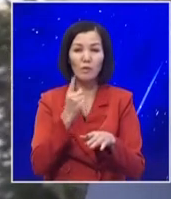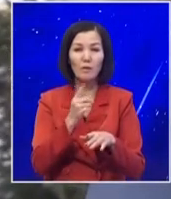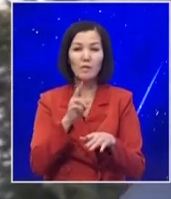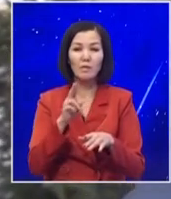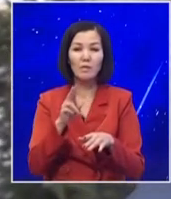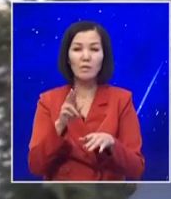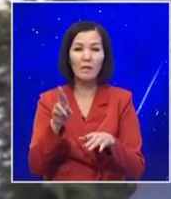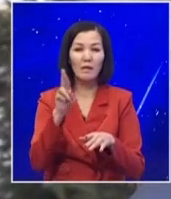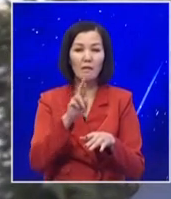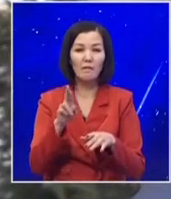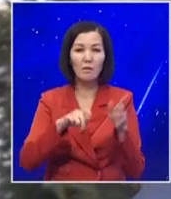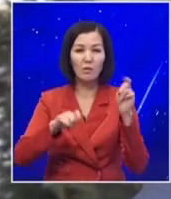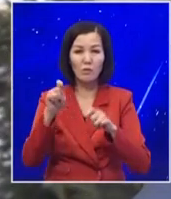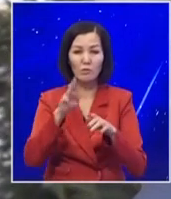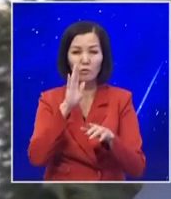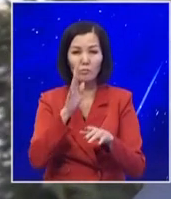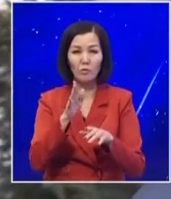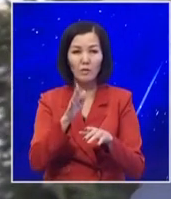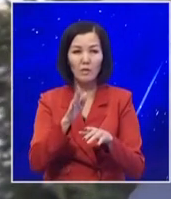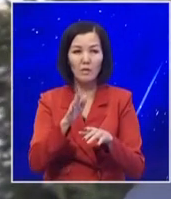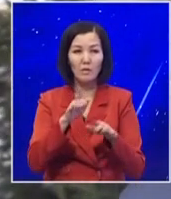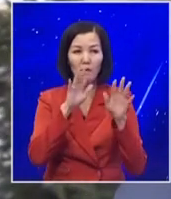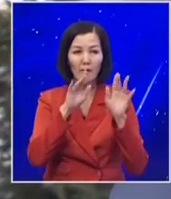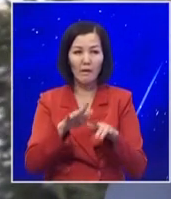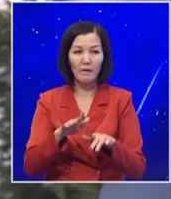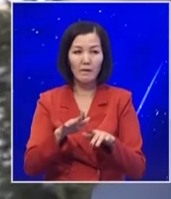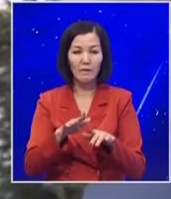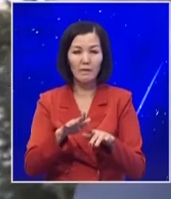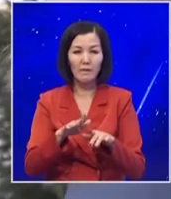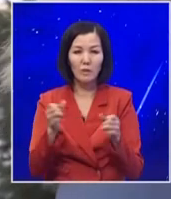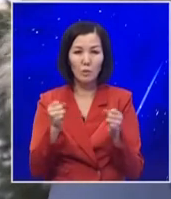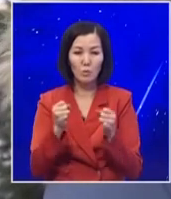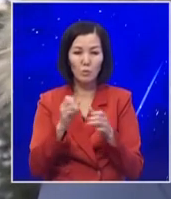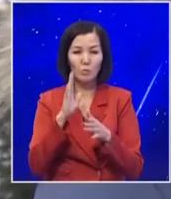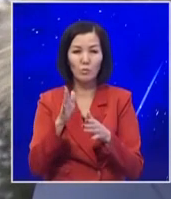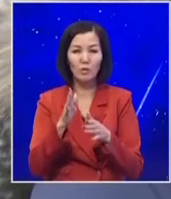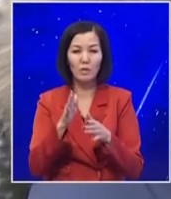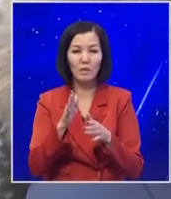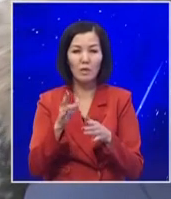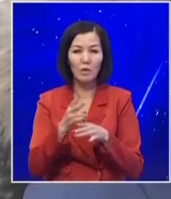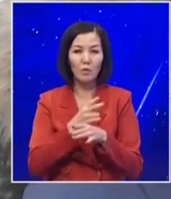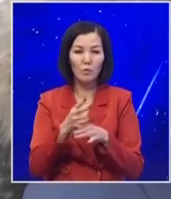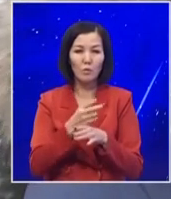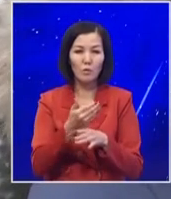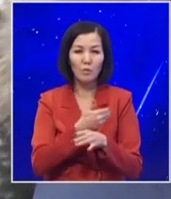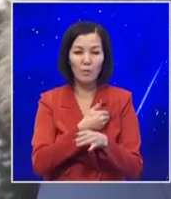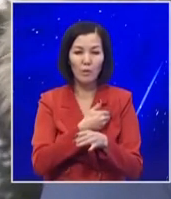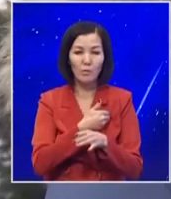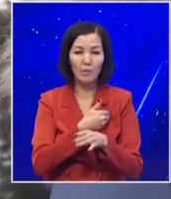күні жауын-шашын күтіп отырмыз, яғни қар түрінде аязды болады. Түнгі температура